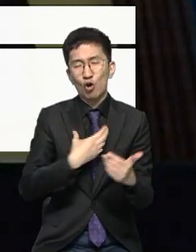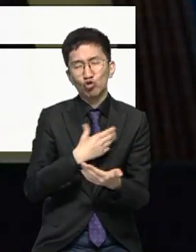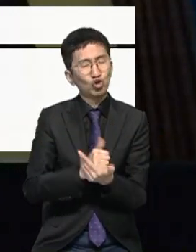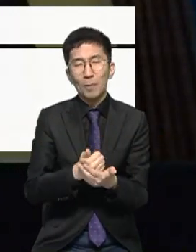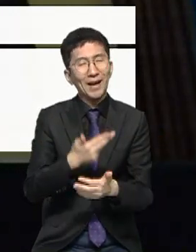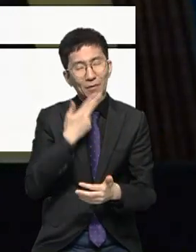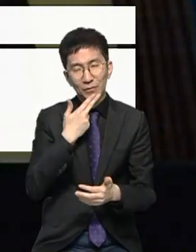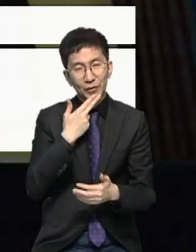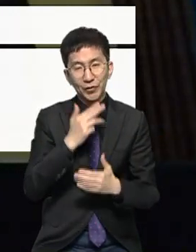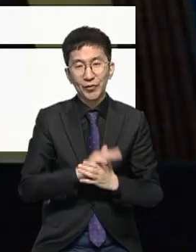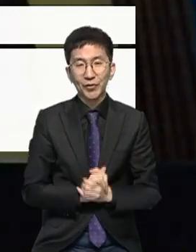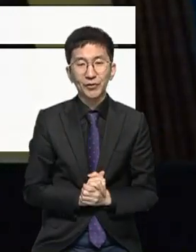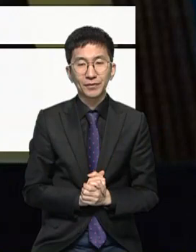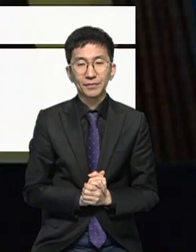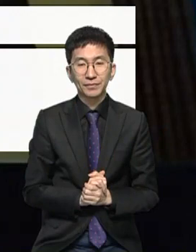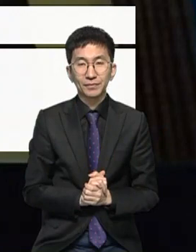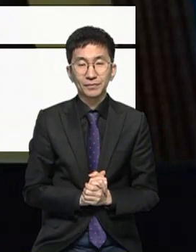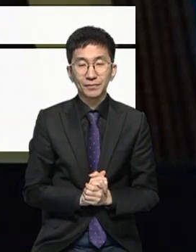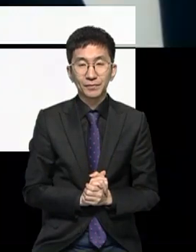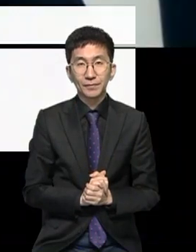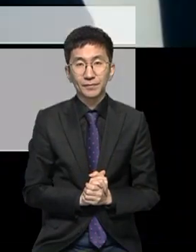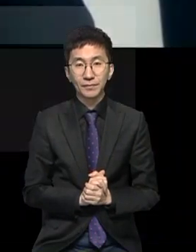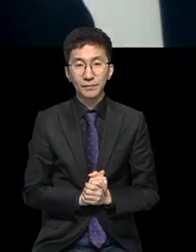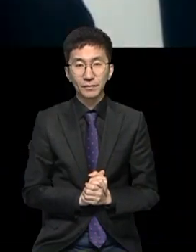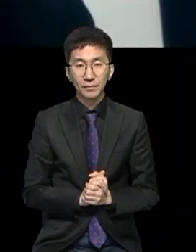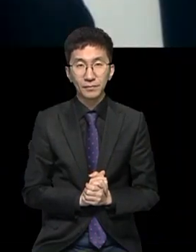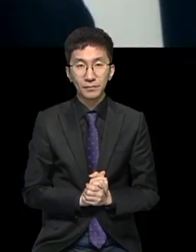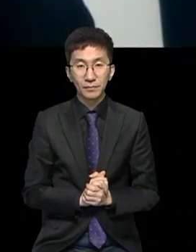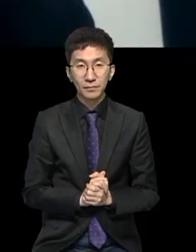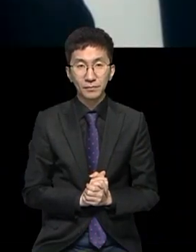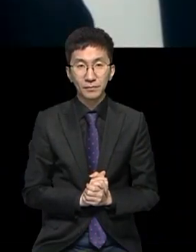They almost certainly will not develop any symptoms.